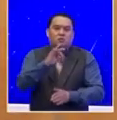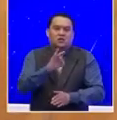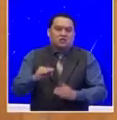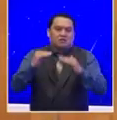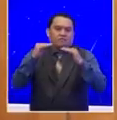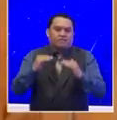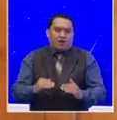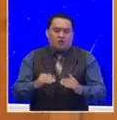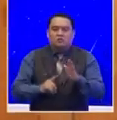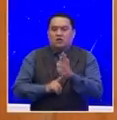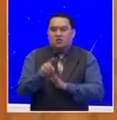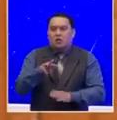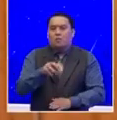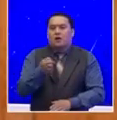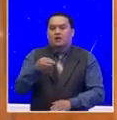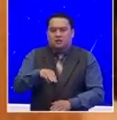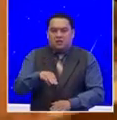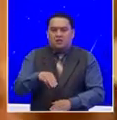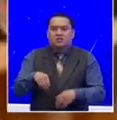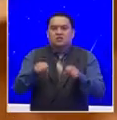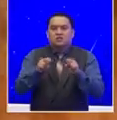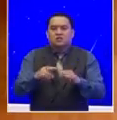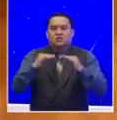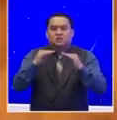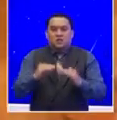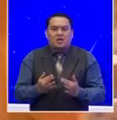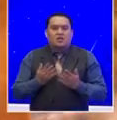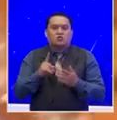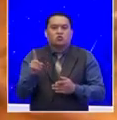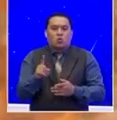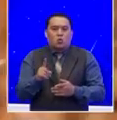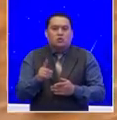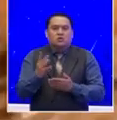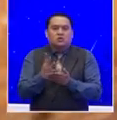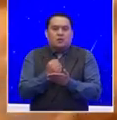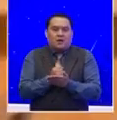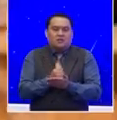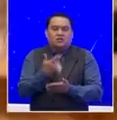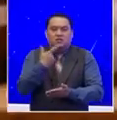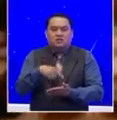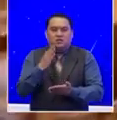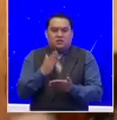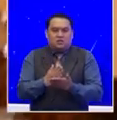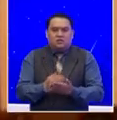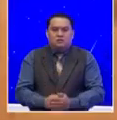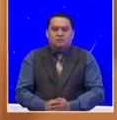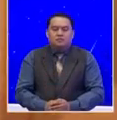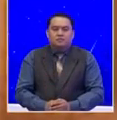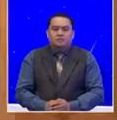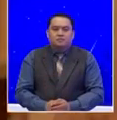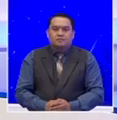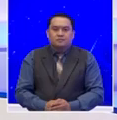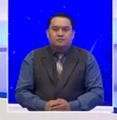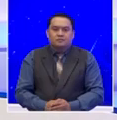по отношению к началу марта. По мнению экспертов, низкий спрос связан с тем, что люди уже сделали запасы.